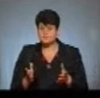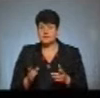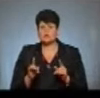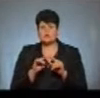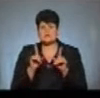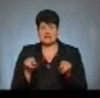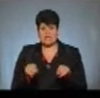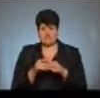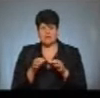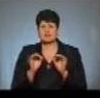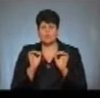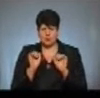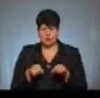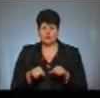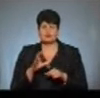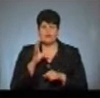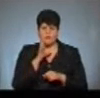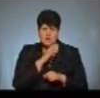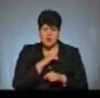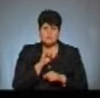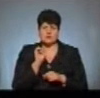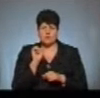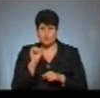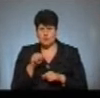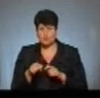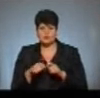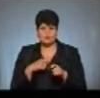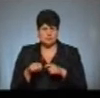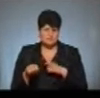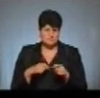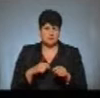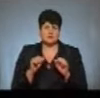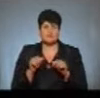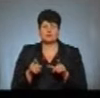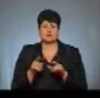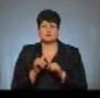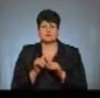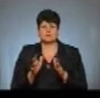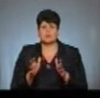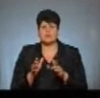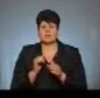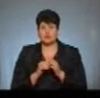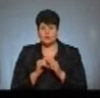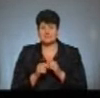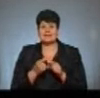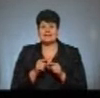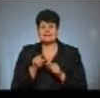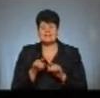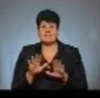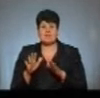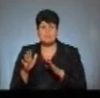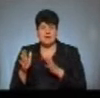його можна втратити, його можуть вкрасти, його можна пошкодити, і він буде непридатний. Але на кожен із цих випадків